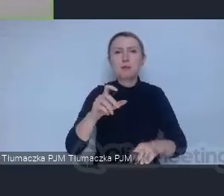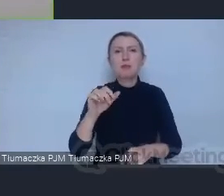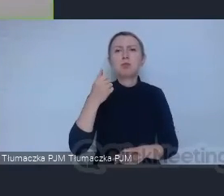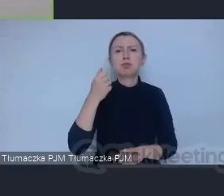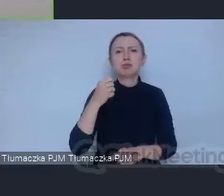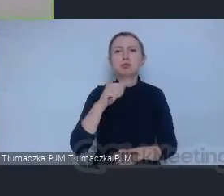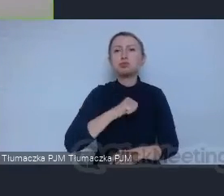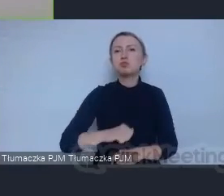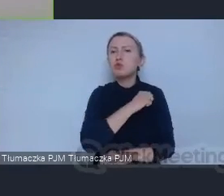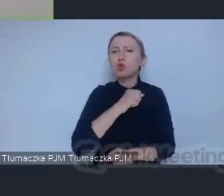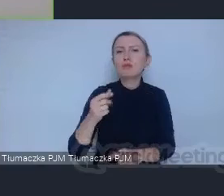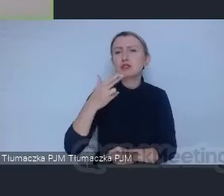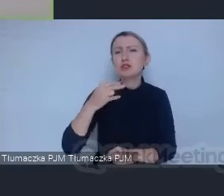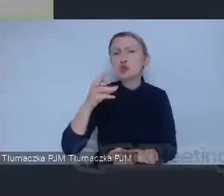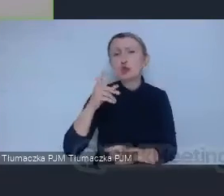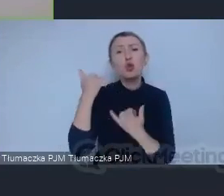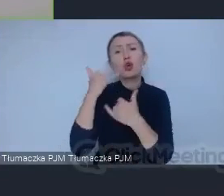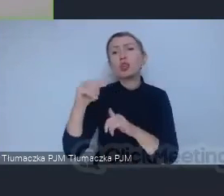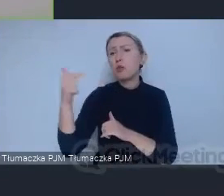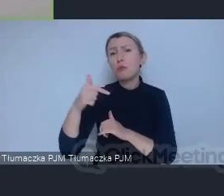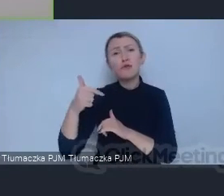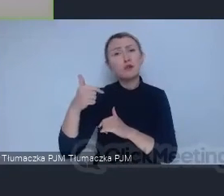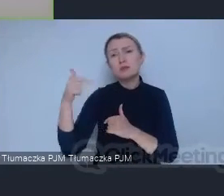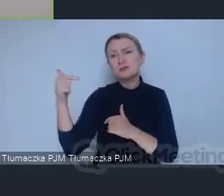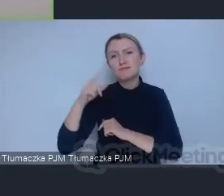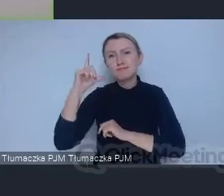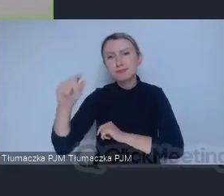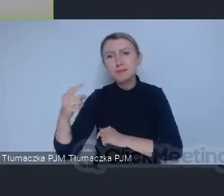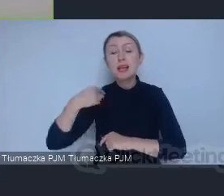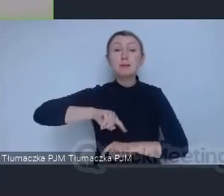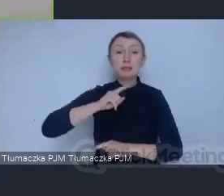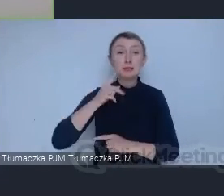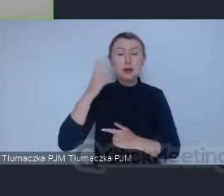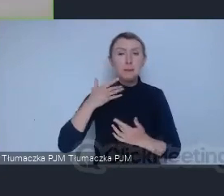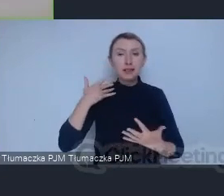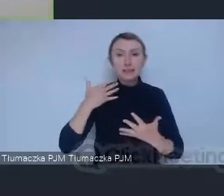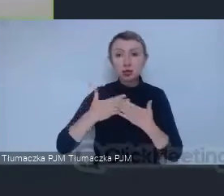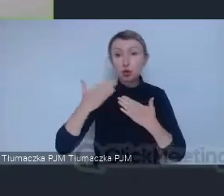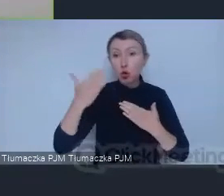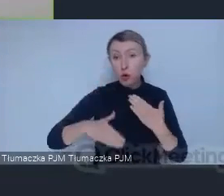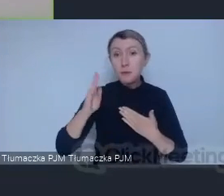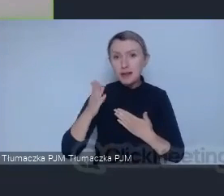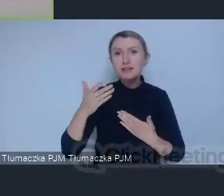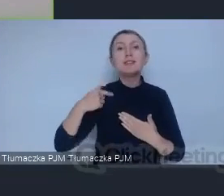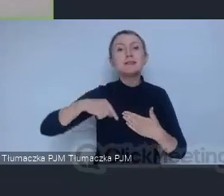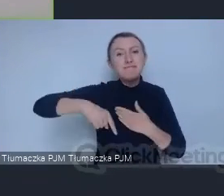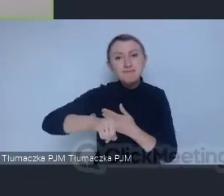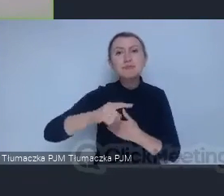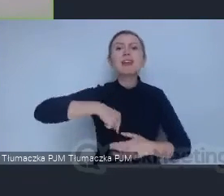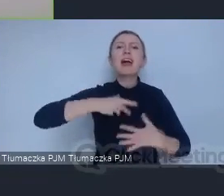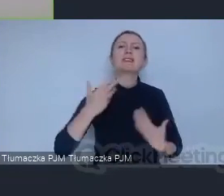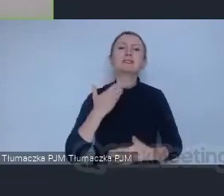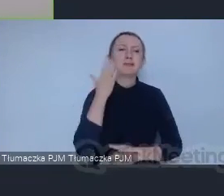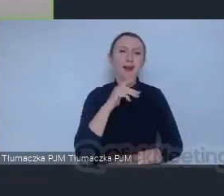już wezwały, w związku z tym myślę, że powoli dobiegamy końca. Chciałem panom bardzo